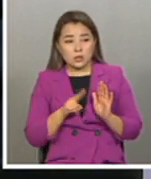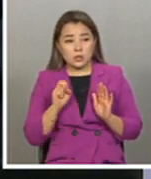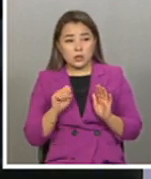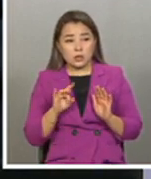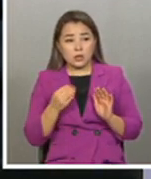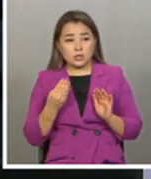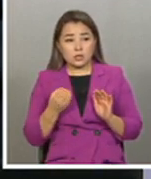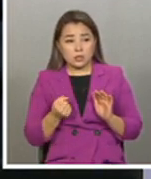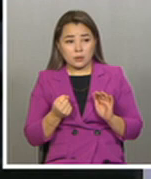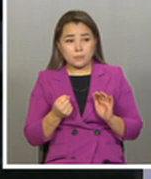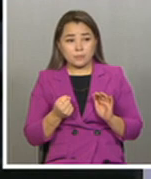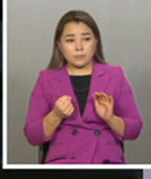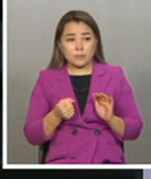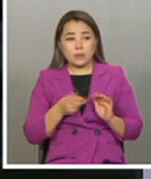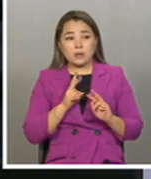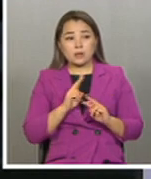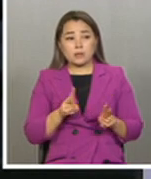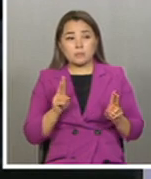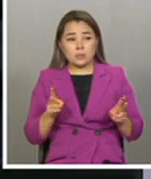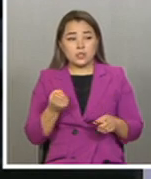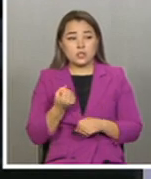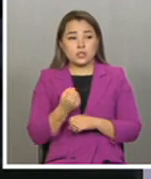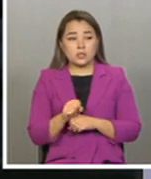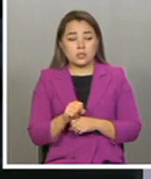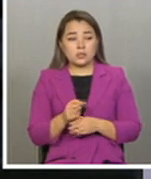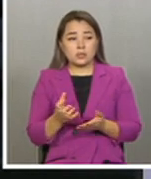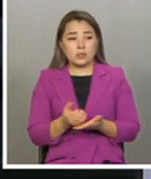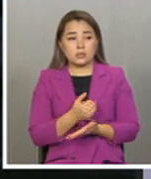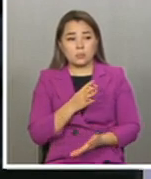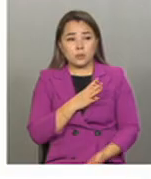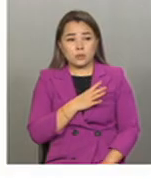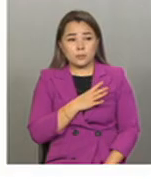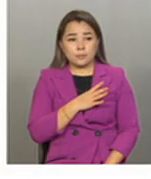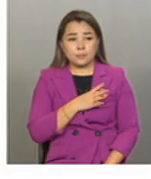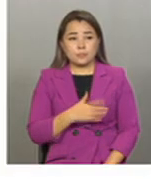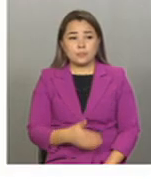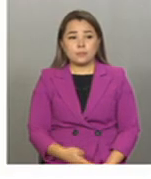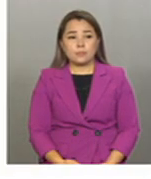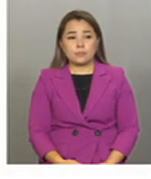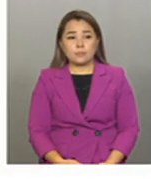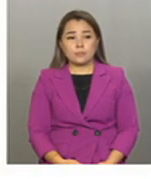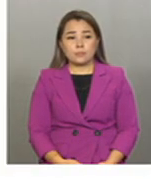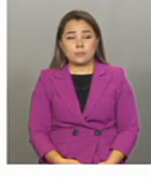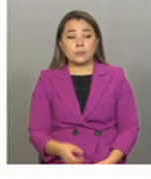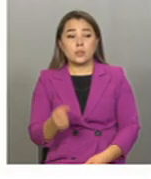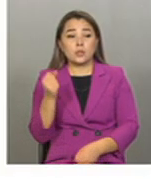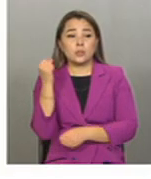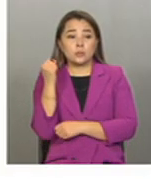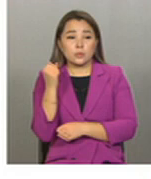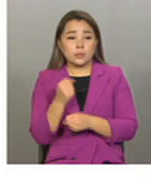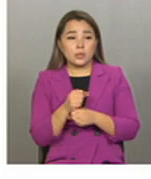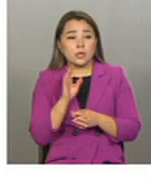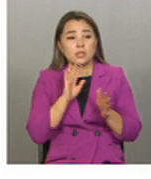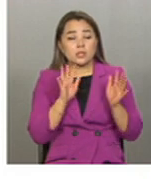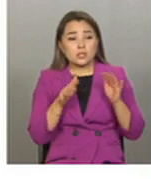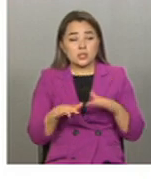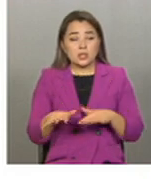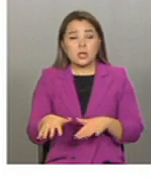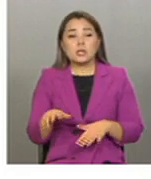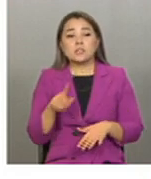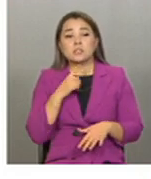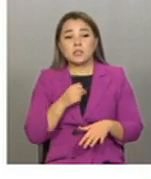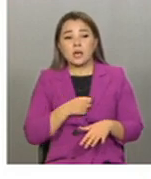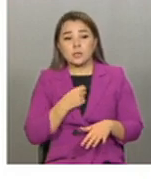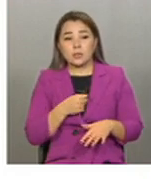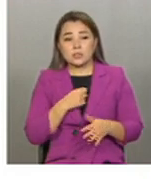1917 жылы 7 қарашада кімдер жеңіске жетті? Жұмысшылар, теңізшілер,